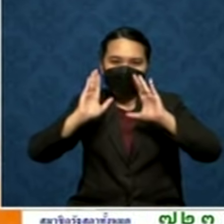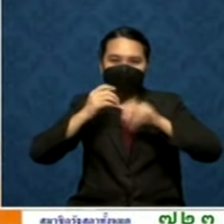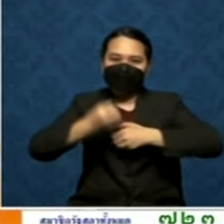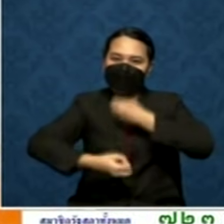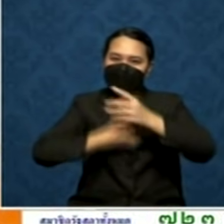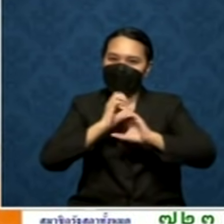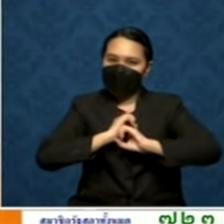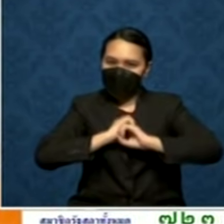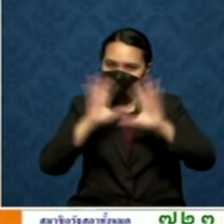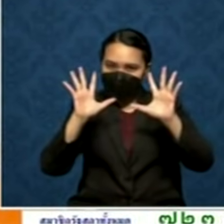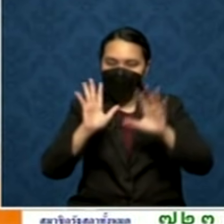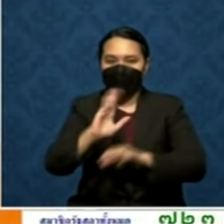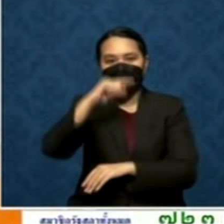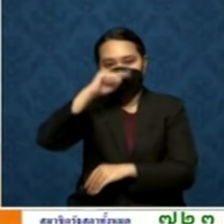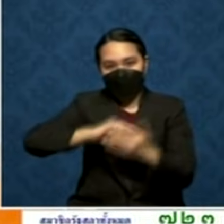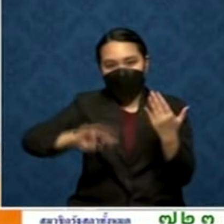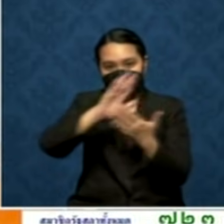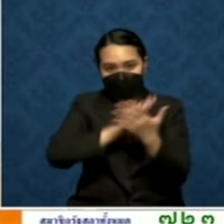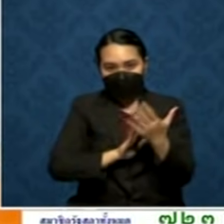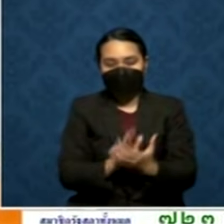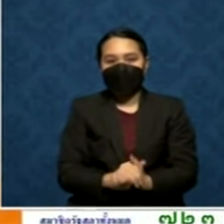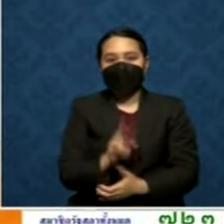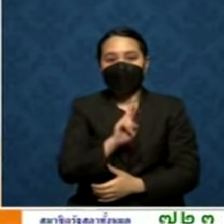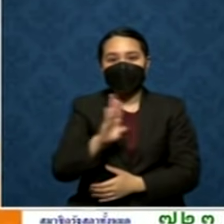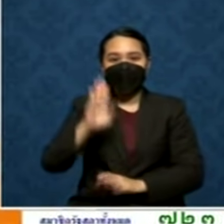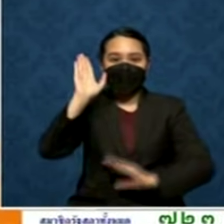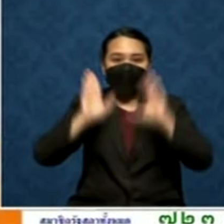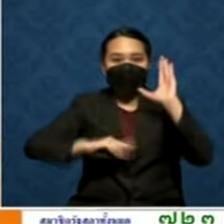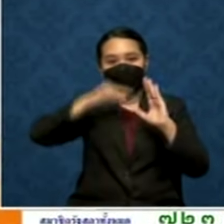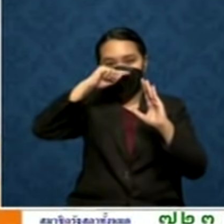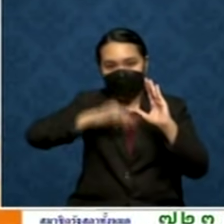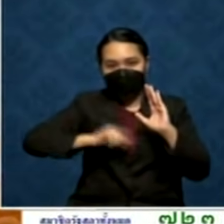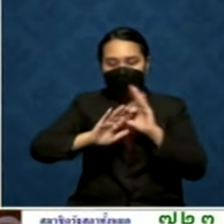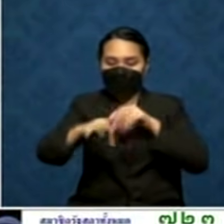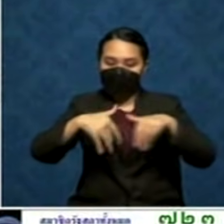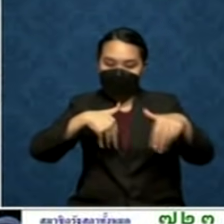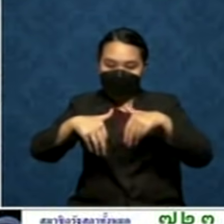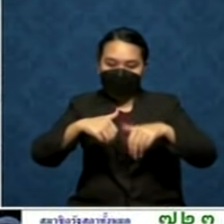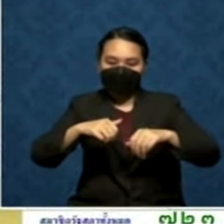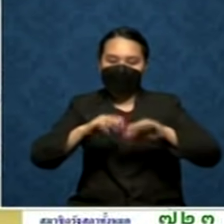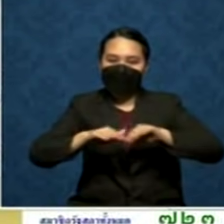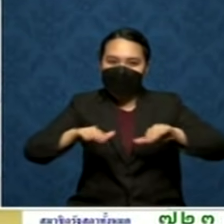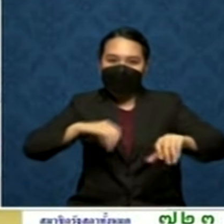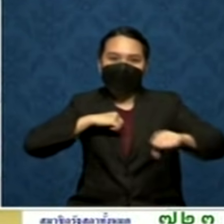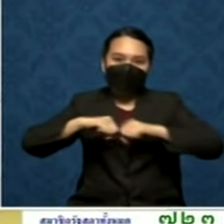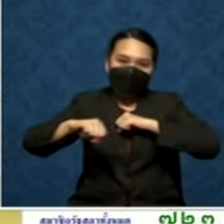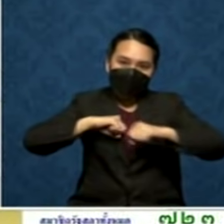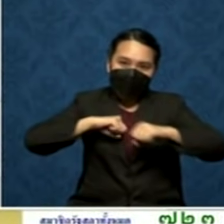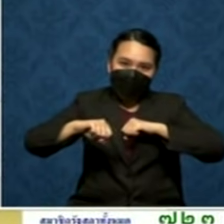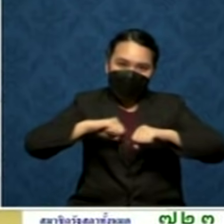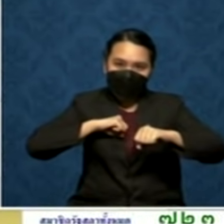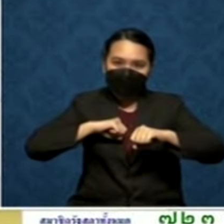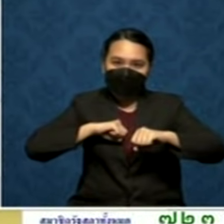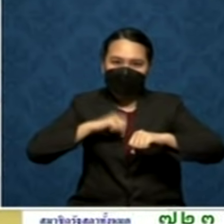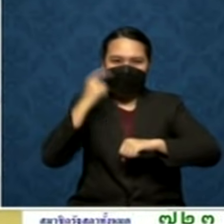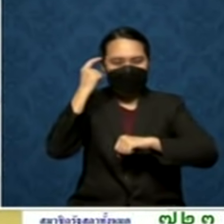ๆระบอบประชาธิปไตยแบบไทยๆที่กำลังมองเห็นประชาชนโดยเฉพาะเยาวชนคนหนุ่มสาวเป็นศัตรู